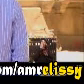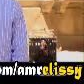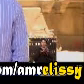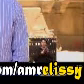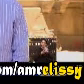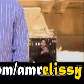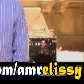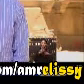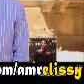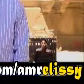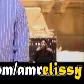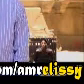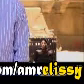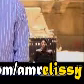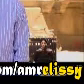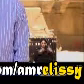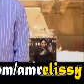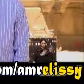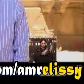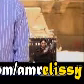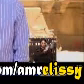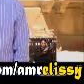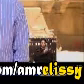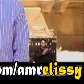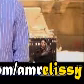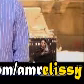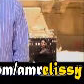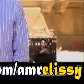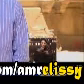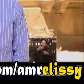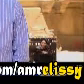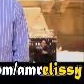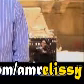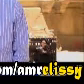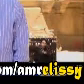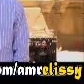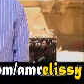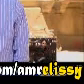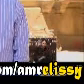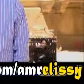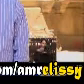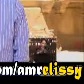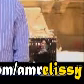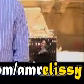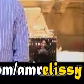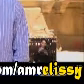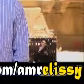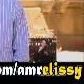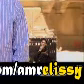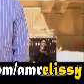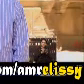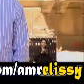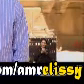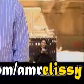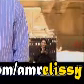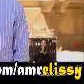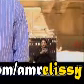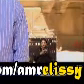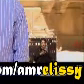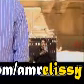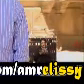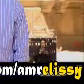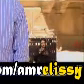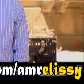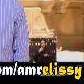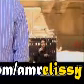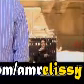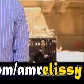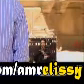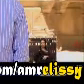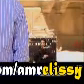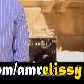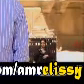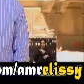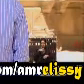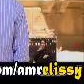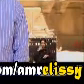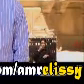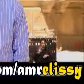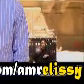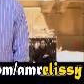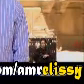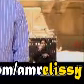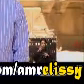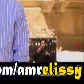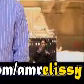ولا مخبز عيش ولا مستودع نبيب، وكمان ما فيش مدرسة ابتدائي في القرية مع ان الاهالي اتبرعوا بقطعة ارض لكن